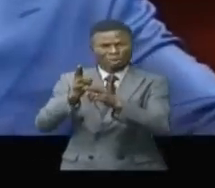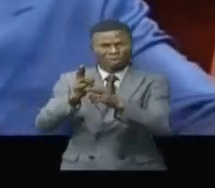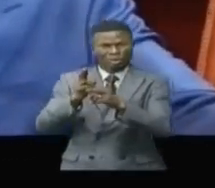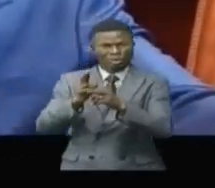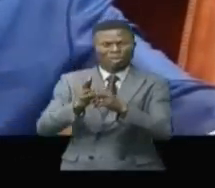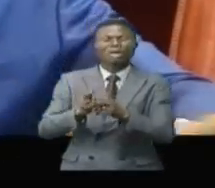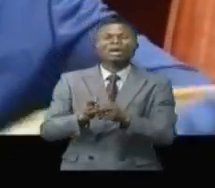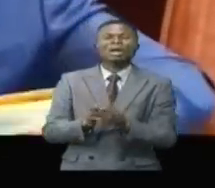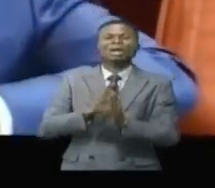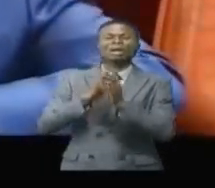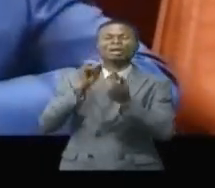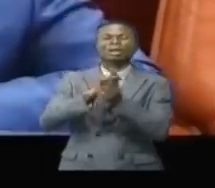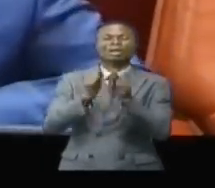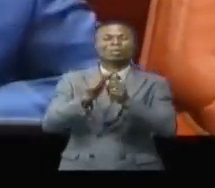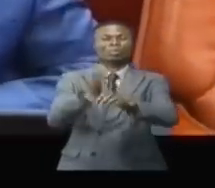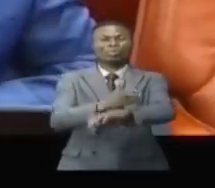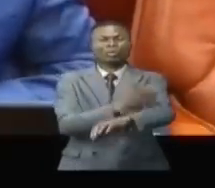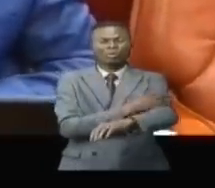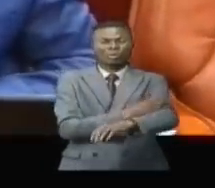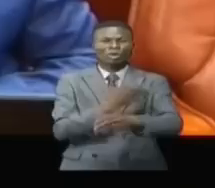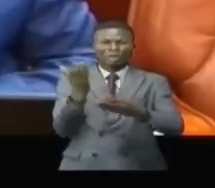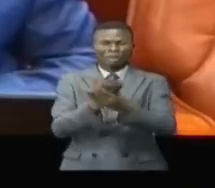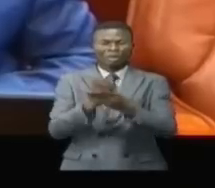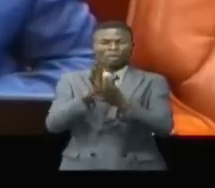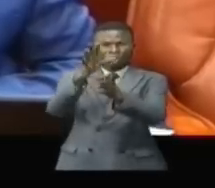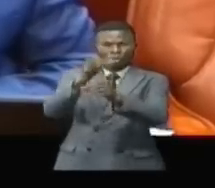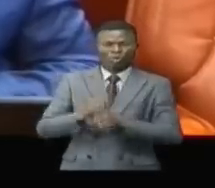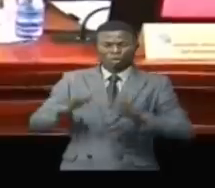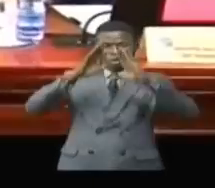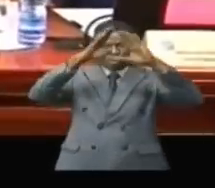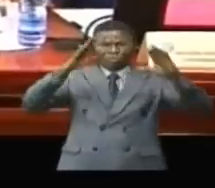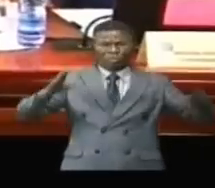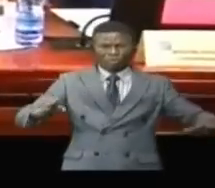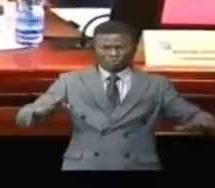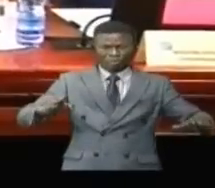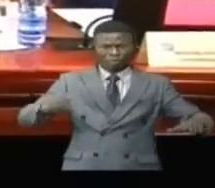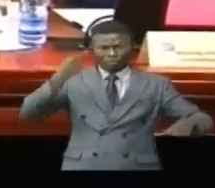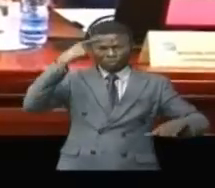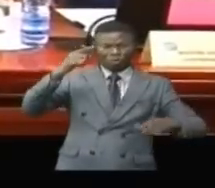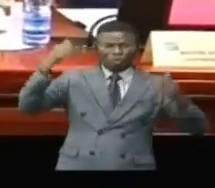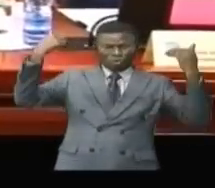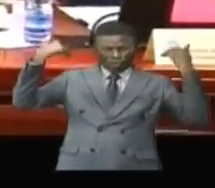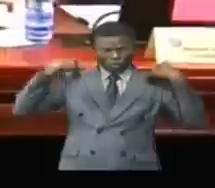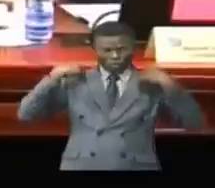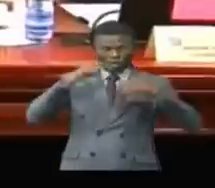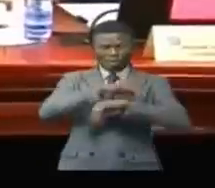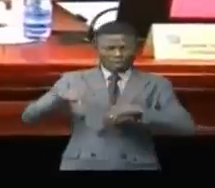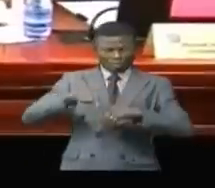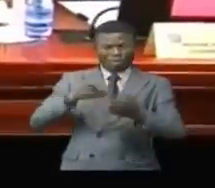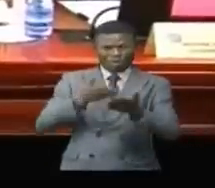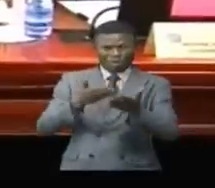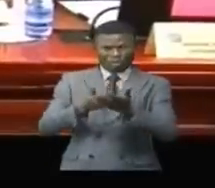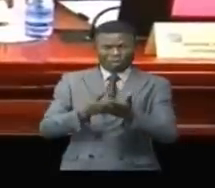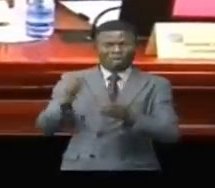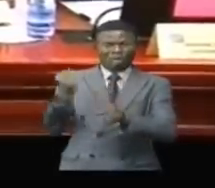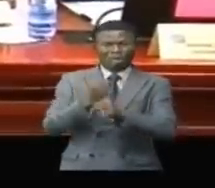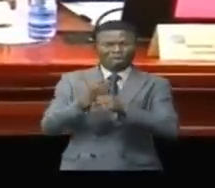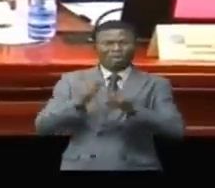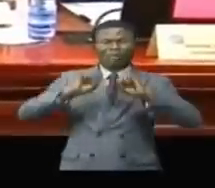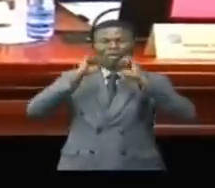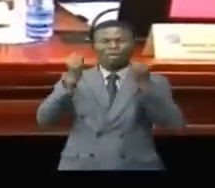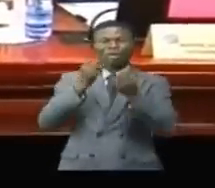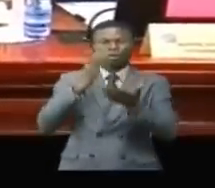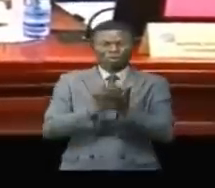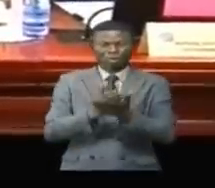part l'état d'avancement du dossier d'acquisition d'un bâtiment pour l'autorité de régulation de la sous-traitance dans les secteurs privés